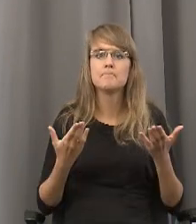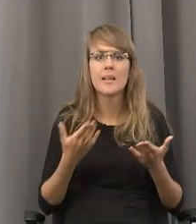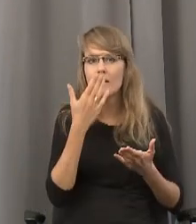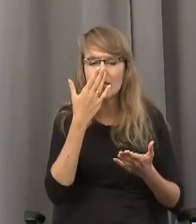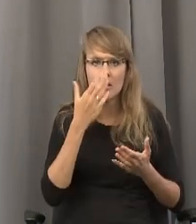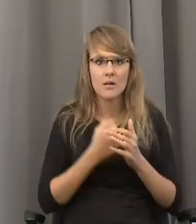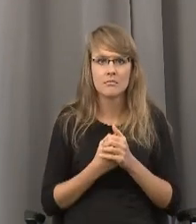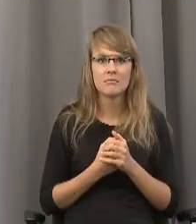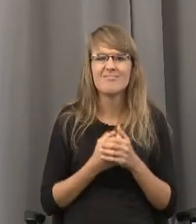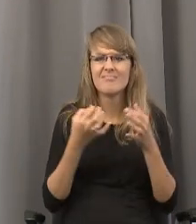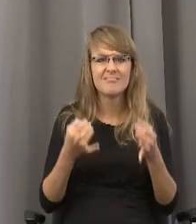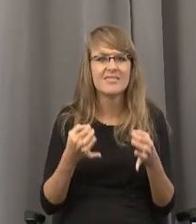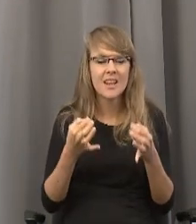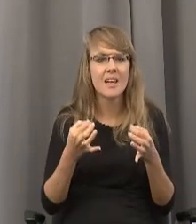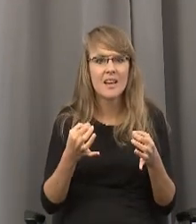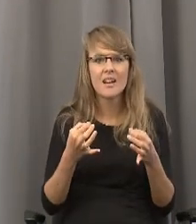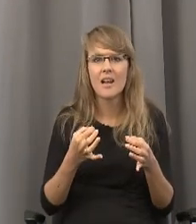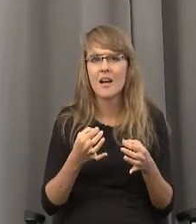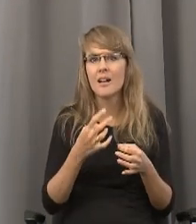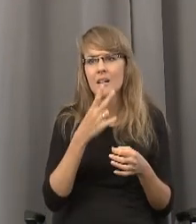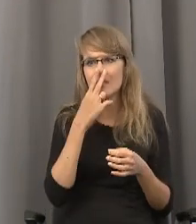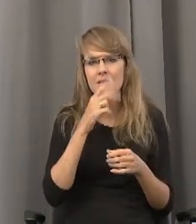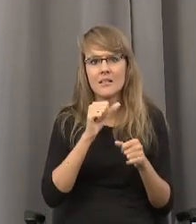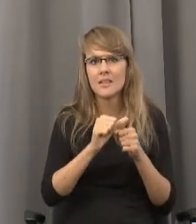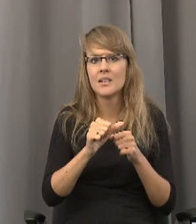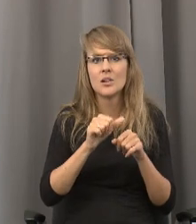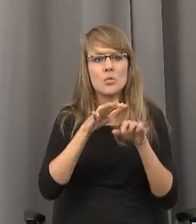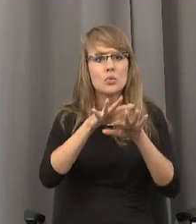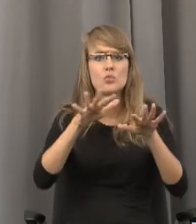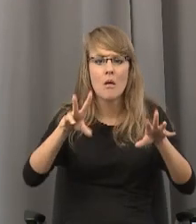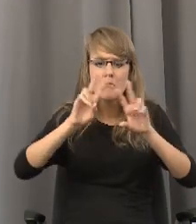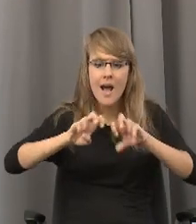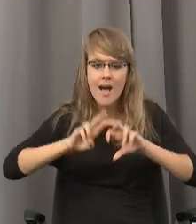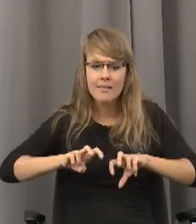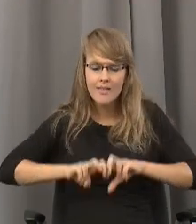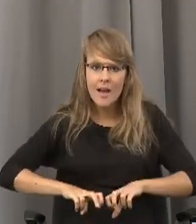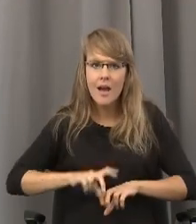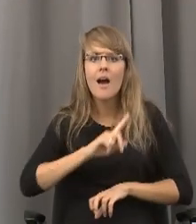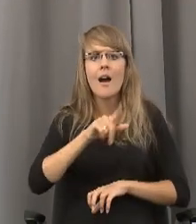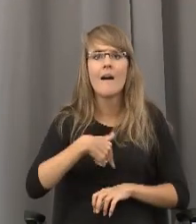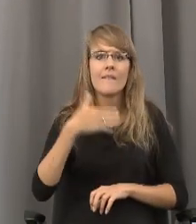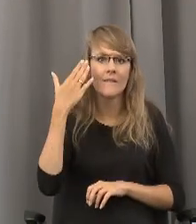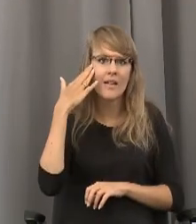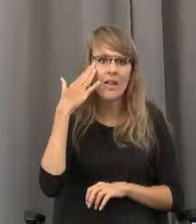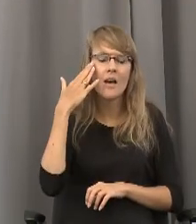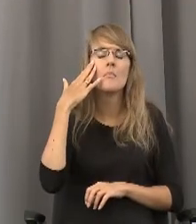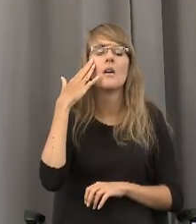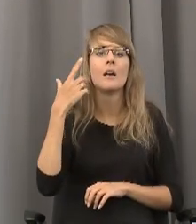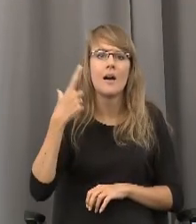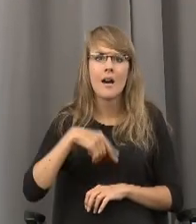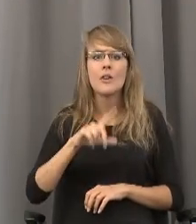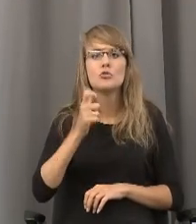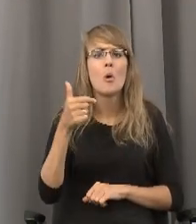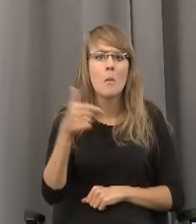bardzo w tej chwili na podstawie mnóstwa wyników badań jasność, co się powinno, w jakiej